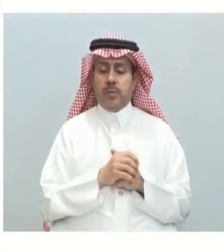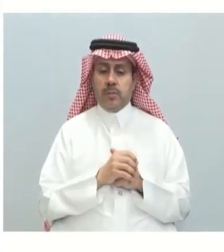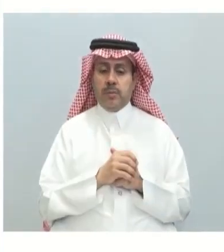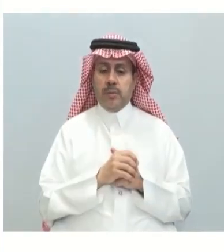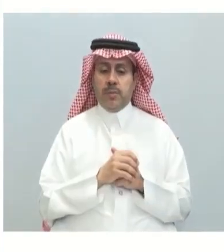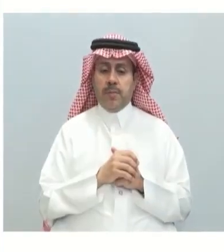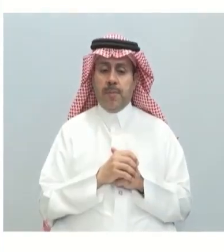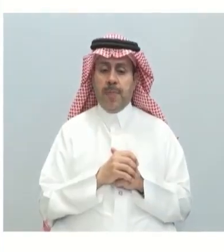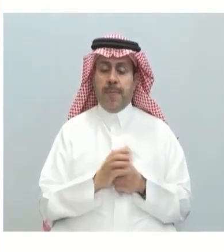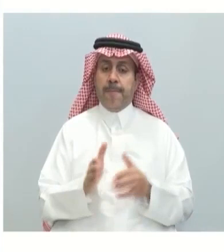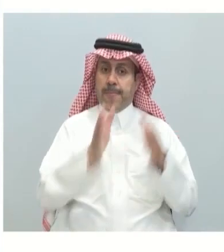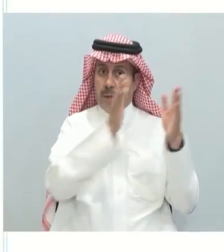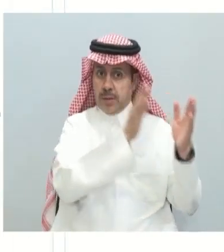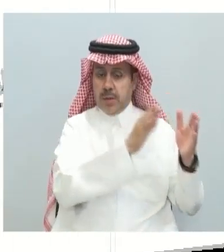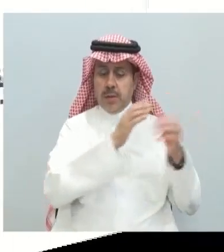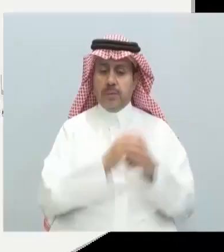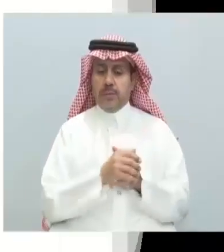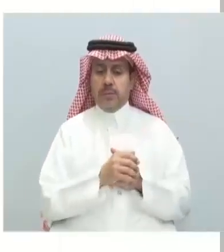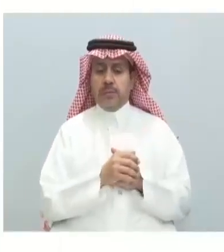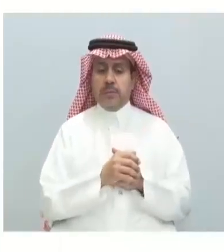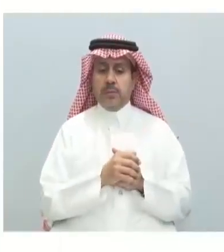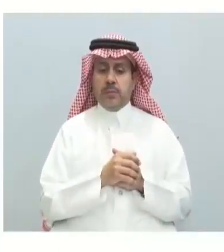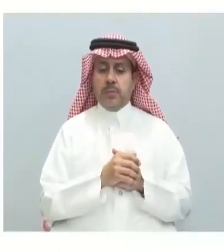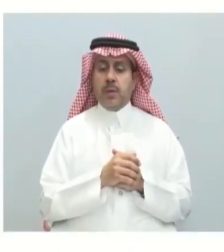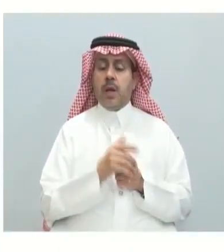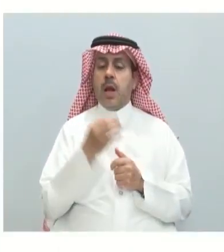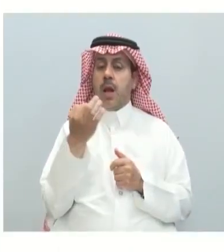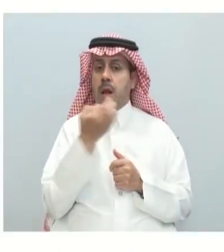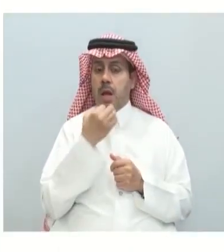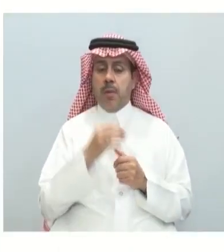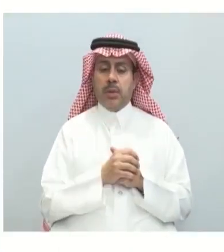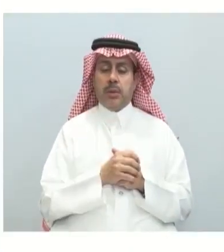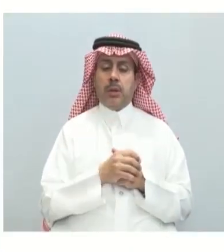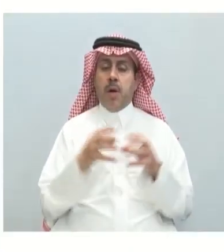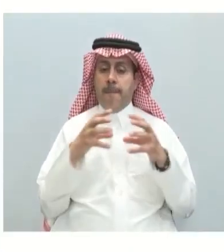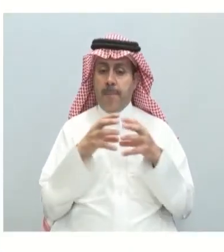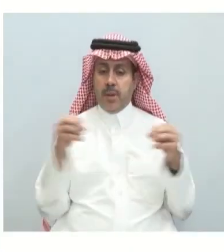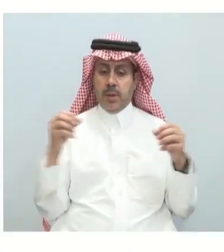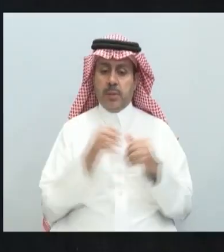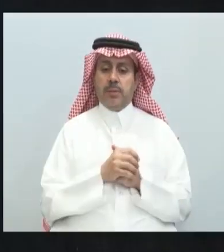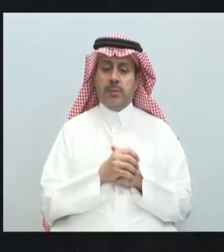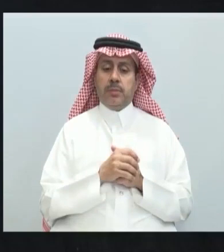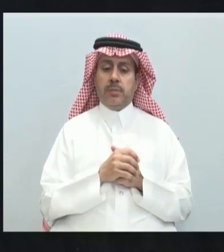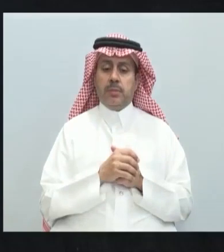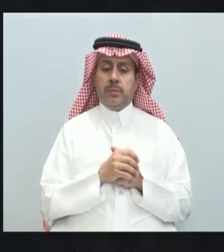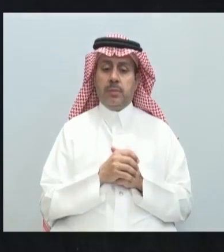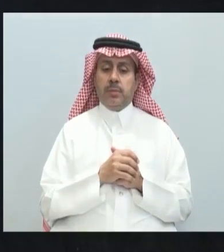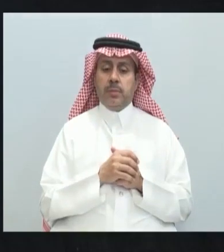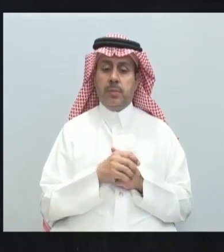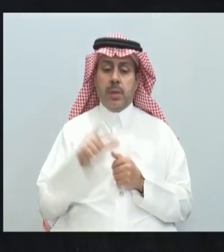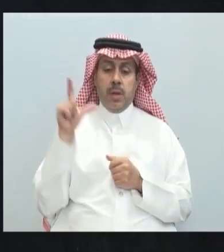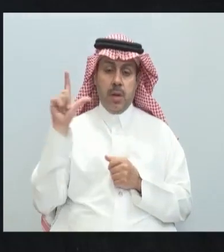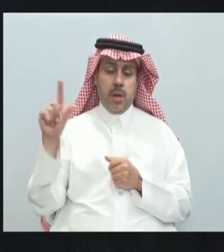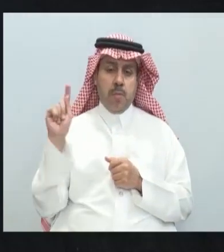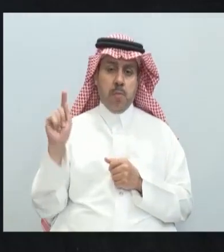الايتين انتقلوا معي ايها الطلاب والطالبات لنقف واياكم على ايضا معاني كلمات اخر